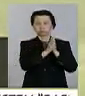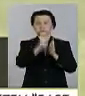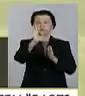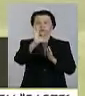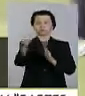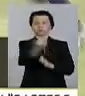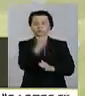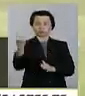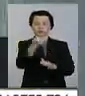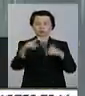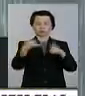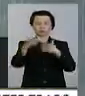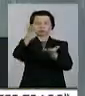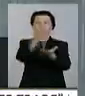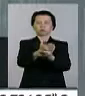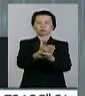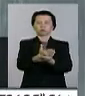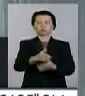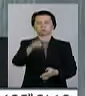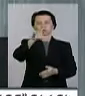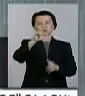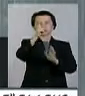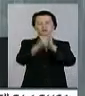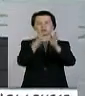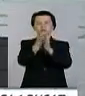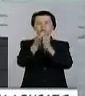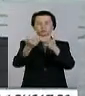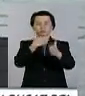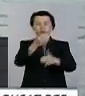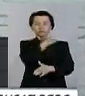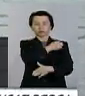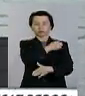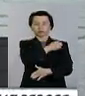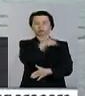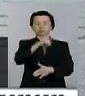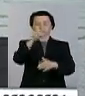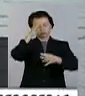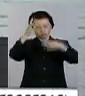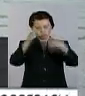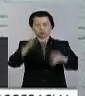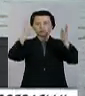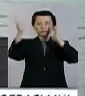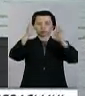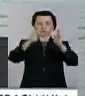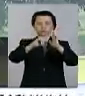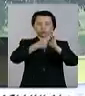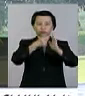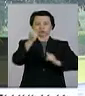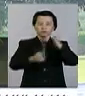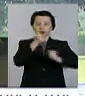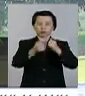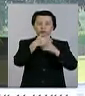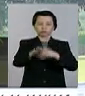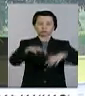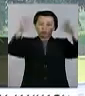larian. Perlawanan terhenti selama hampir 3 jam sebelum pegawai perlawanan memutuskan Malaysia memulakan larian